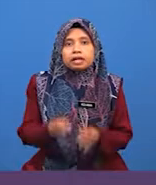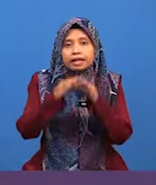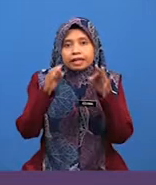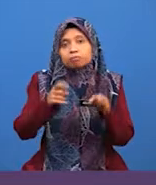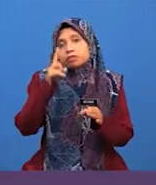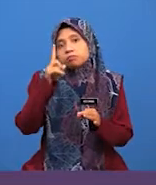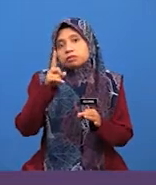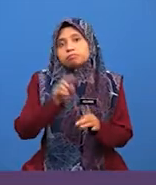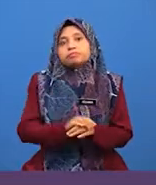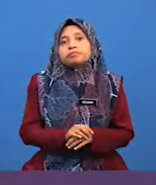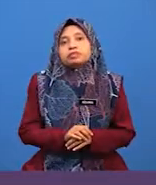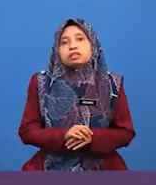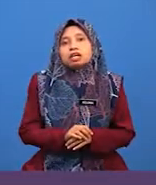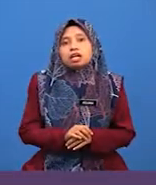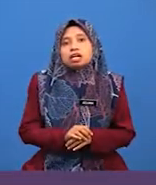Ayat pertama.